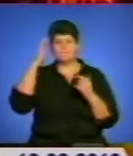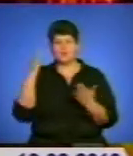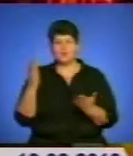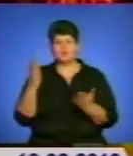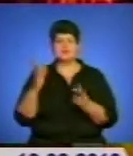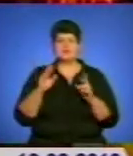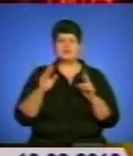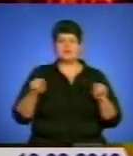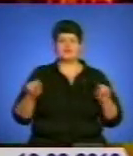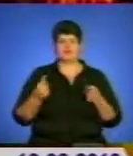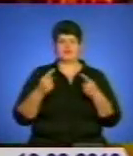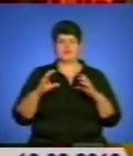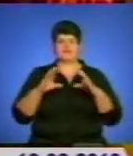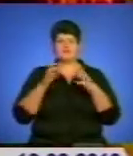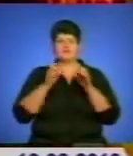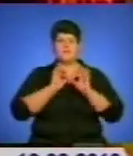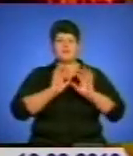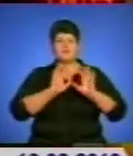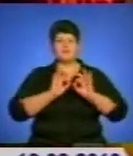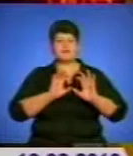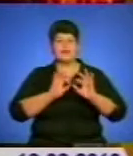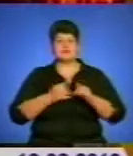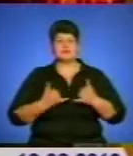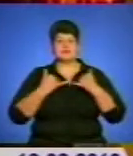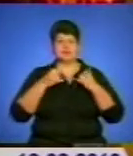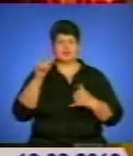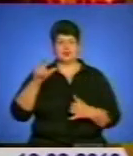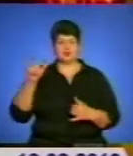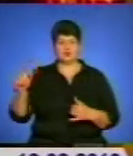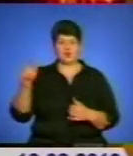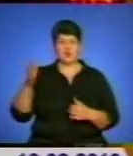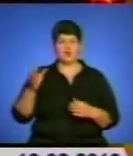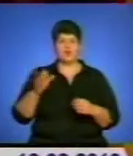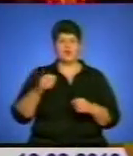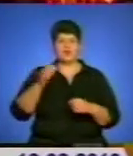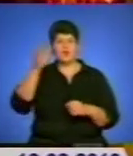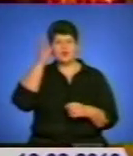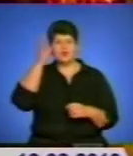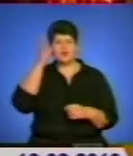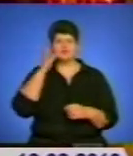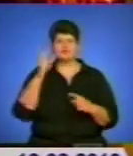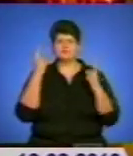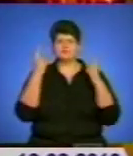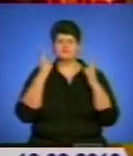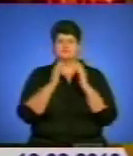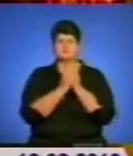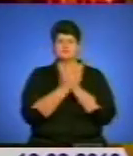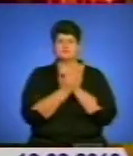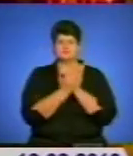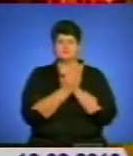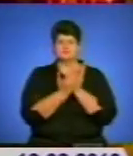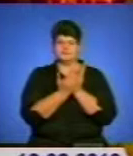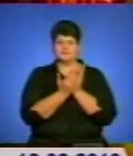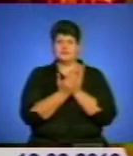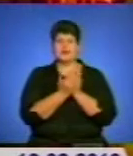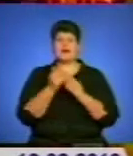як Господь творив світ, пояснюючи для людського розуму. Це дуже велика праця, дуже великі томи. От це якби для людського розуму.